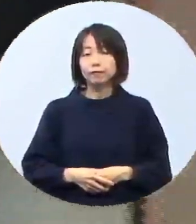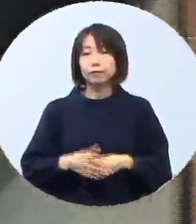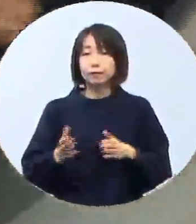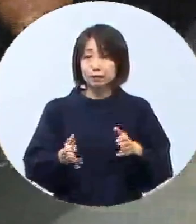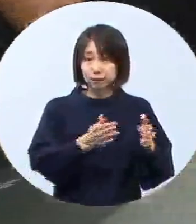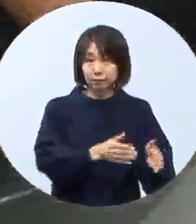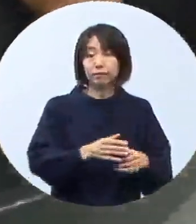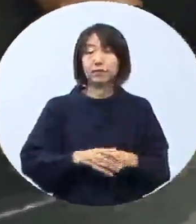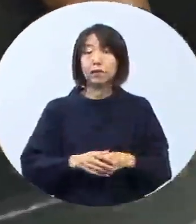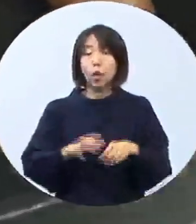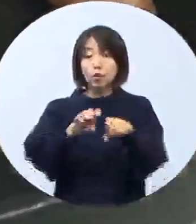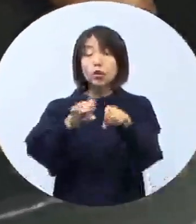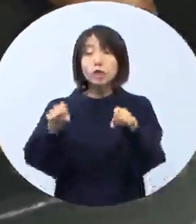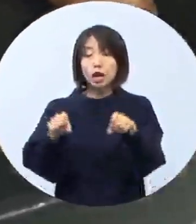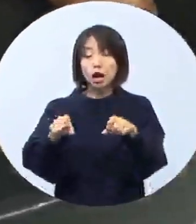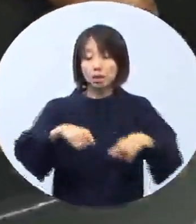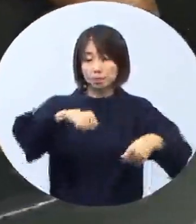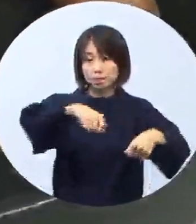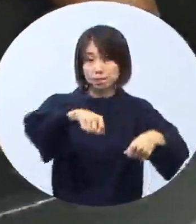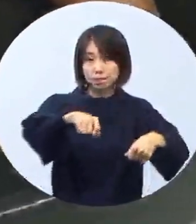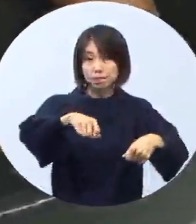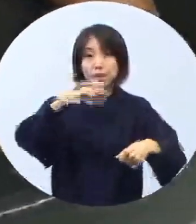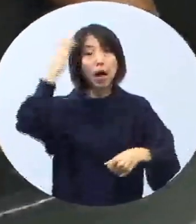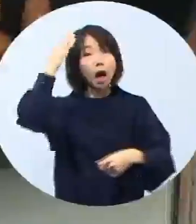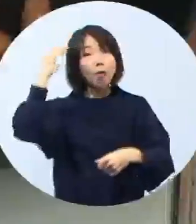ウインナーは油を敷かずに焼き上げます。